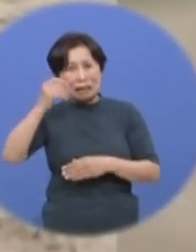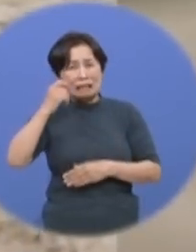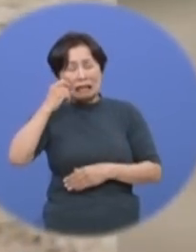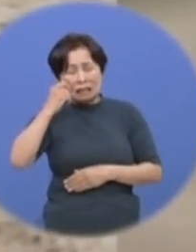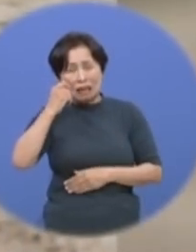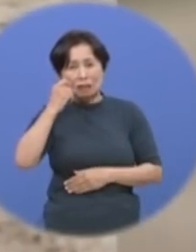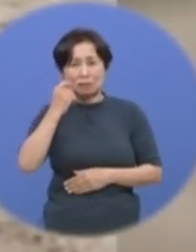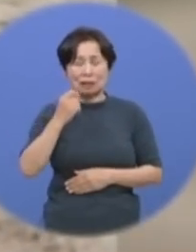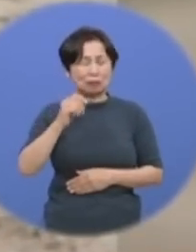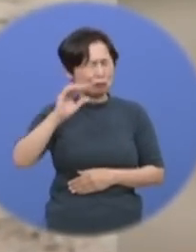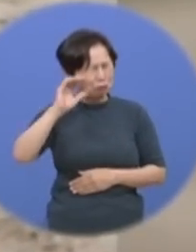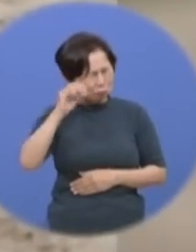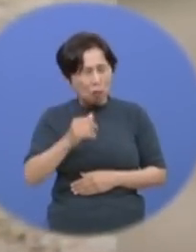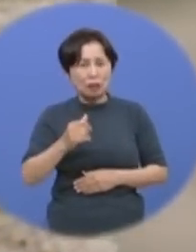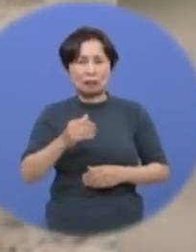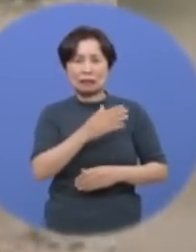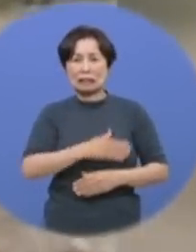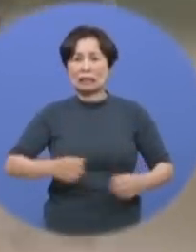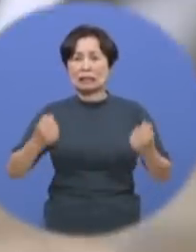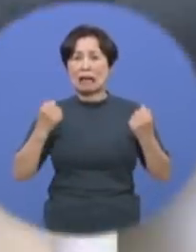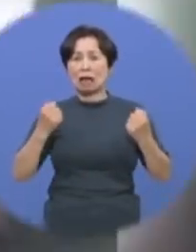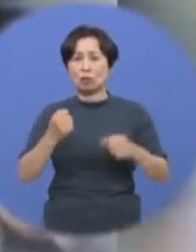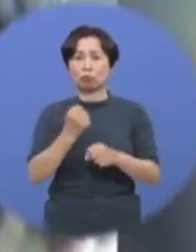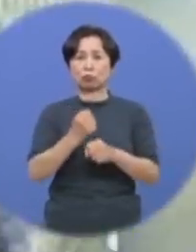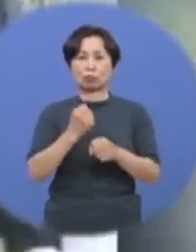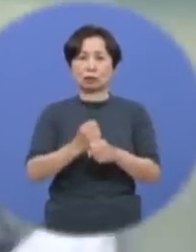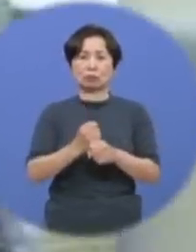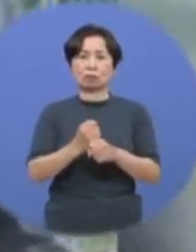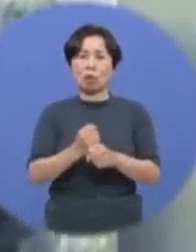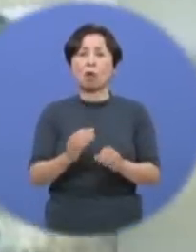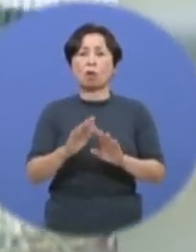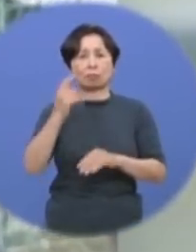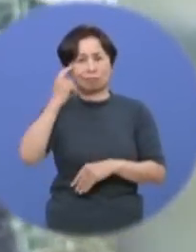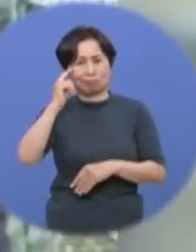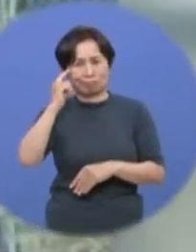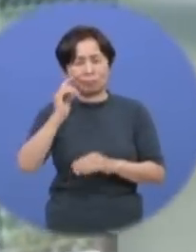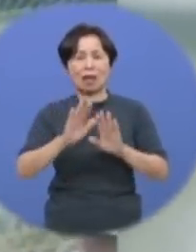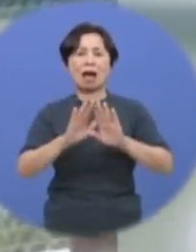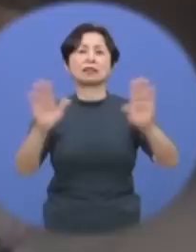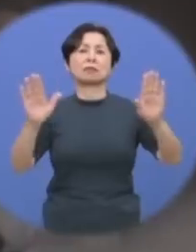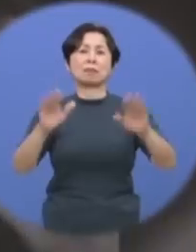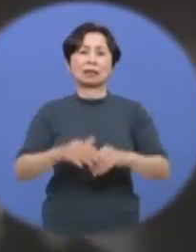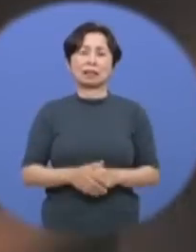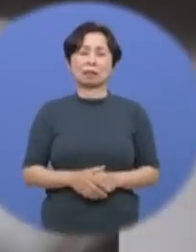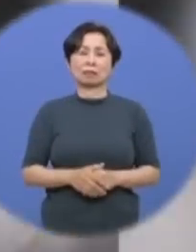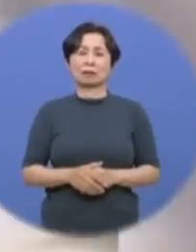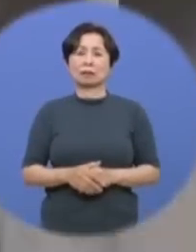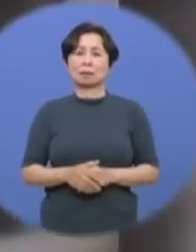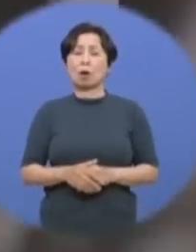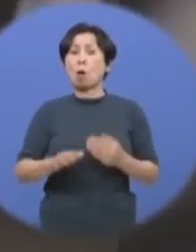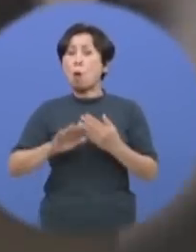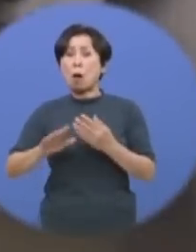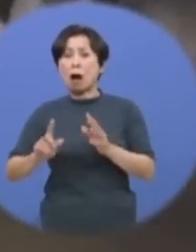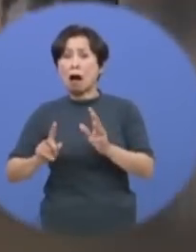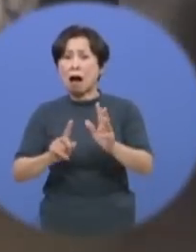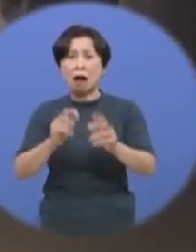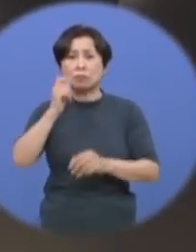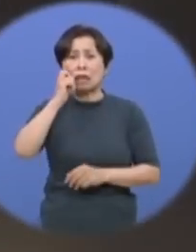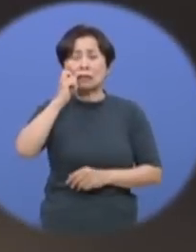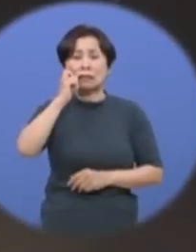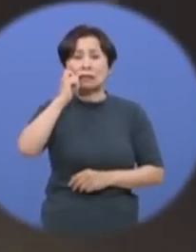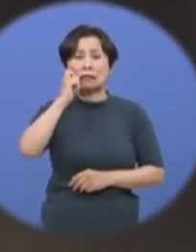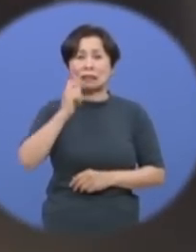体力づくりはロート始めたんですだからもう予想はついてくれませんもちろん